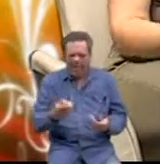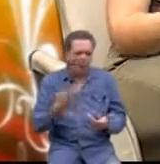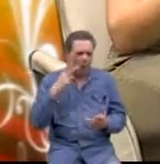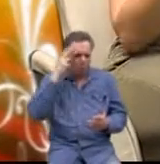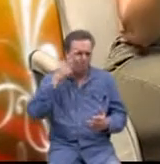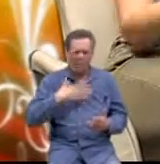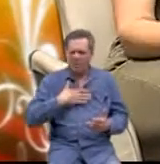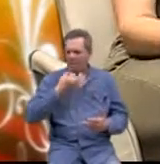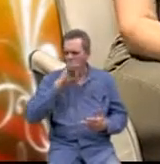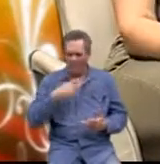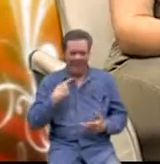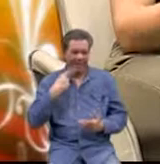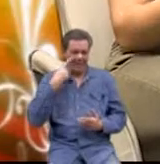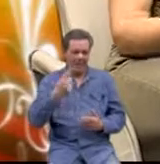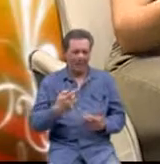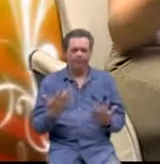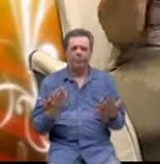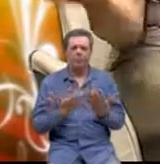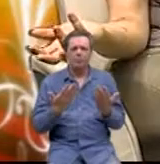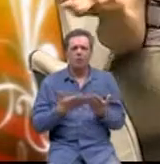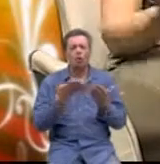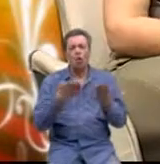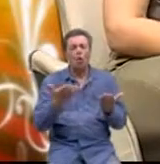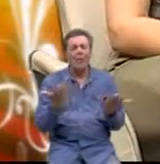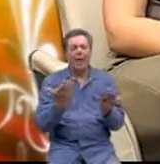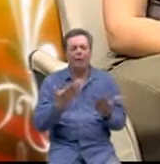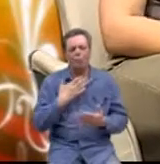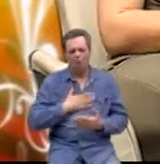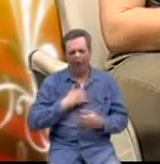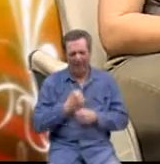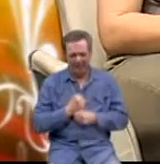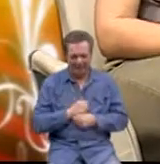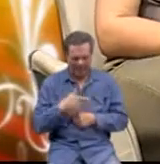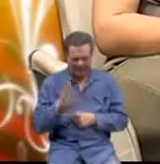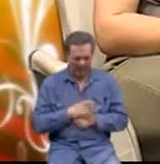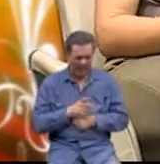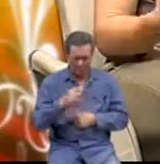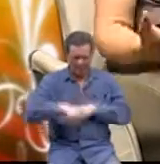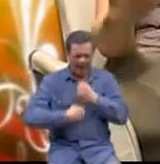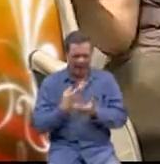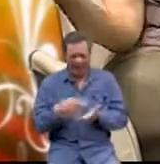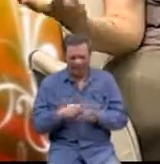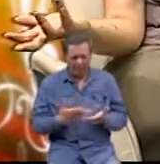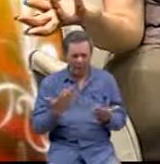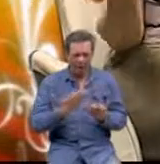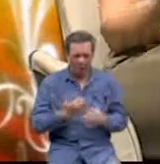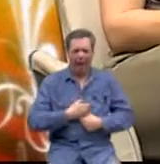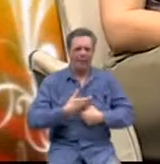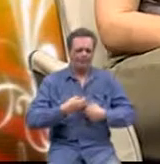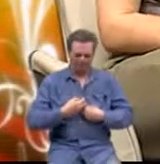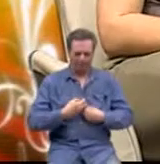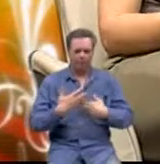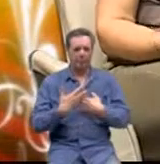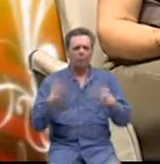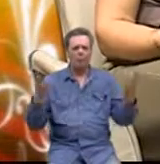upoznaju sebe bolje i eventualno vide što je to na čemu žele raditi dalje. Dakle, jedna kreativna tehnika koja zapravo osobu otvara na neki